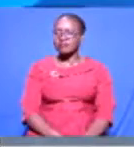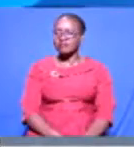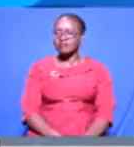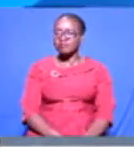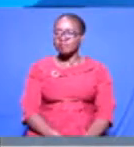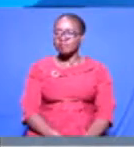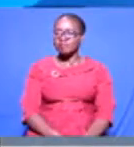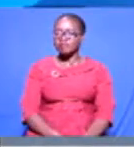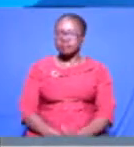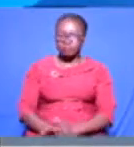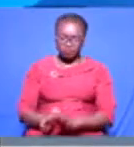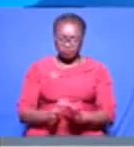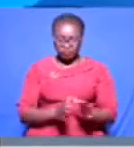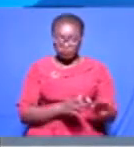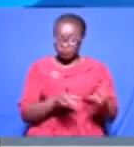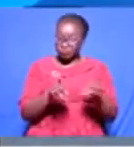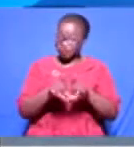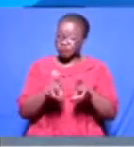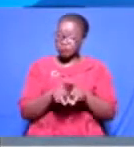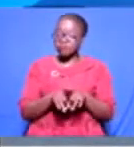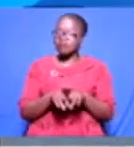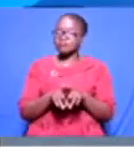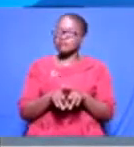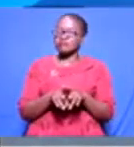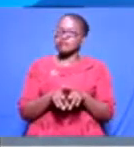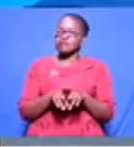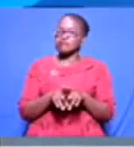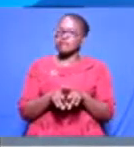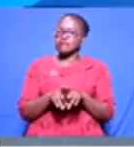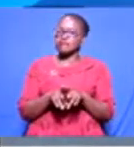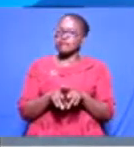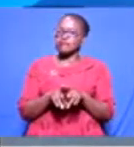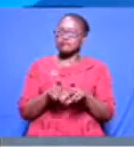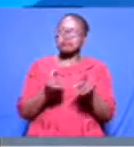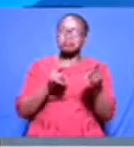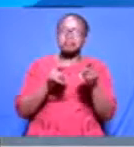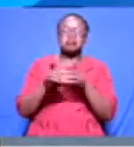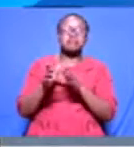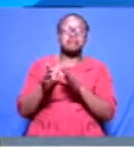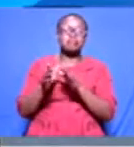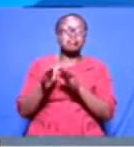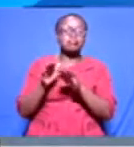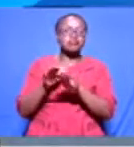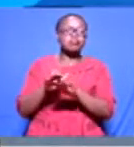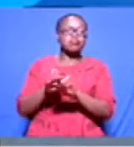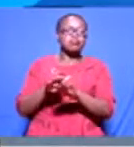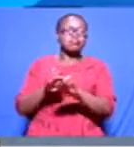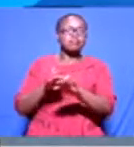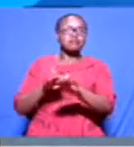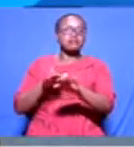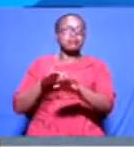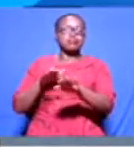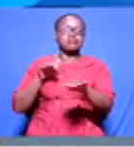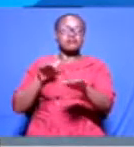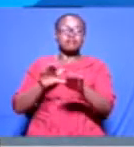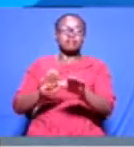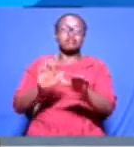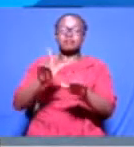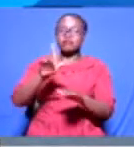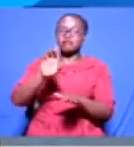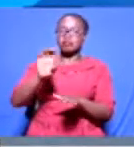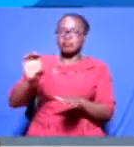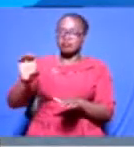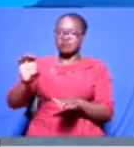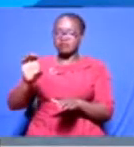Na mtazamaji, tukisalia kwenye taarifa hizo, ni kuwa msafara uliobeba mwili wa aliyekuwa rais uliondoka kwenye chumba cha kuhifadhi maiti chele